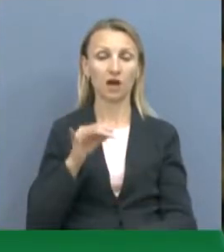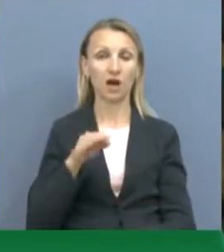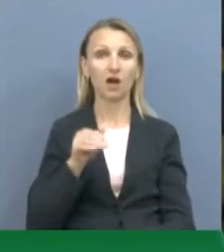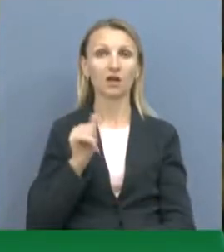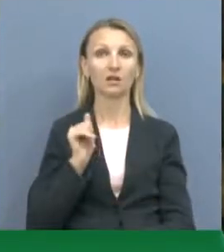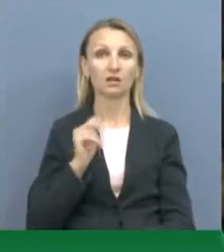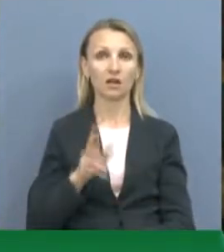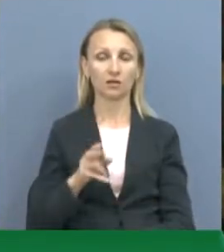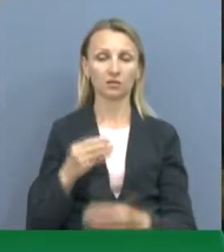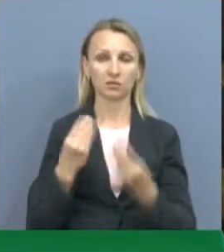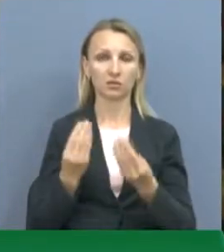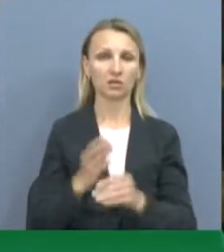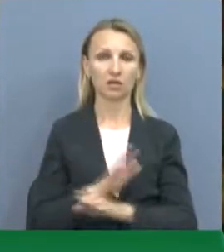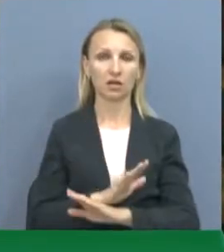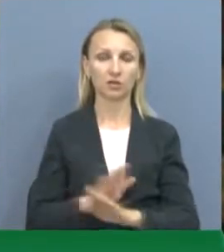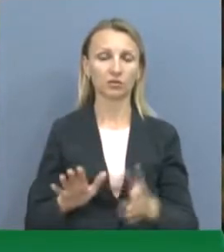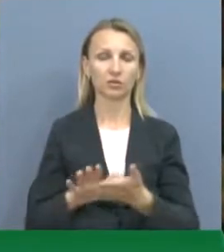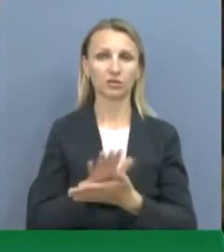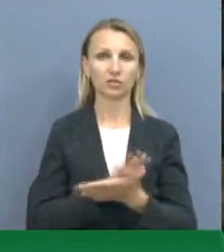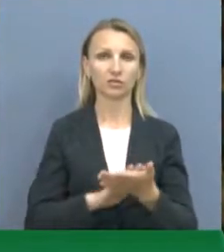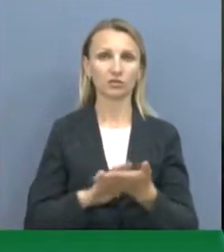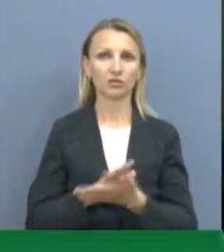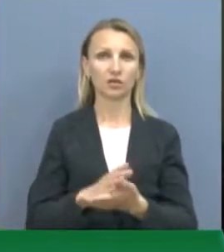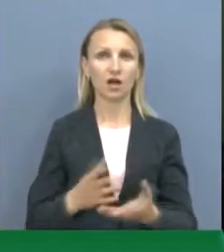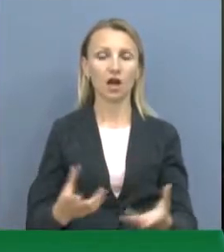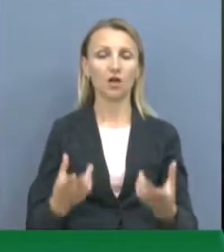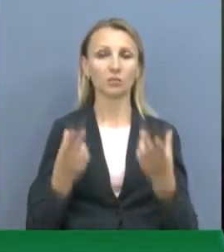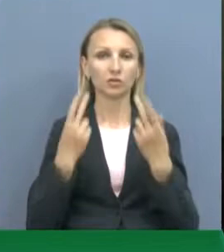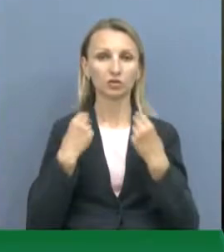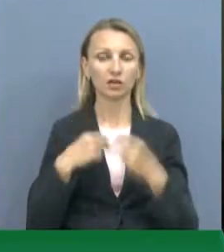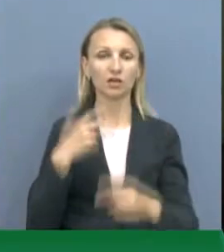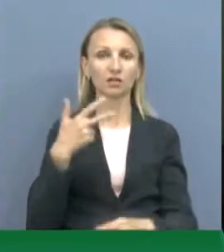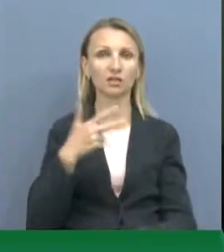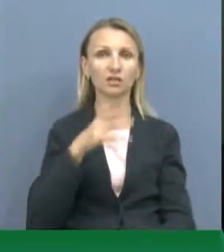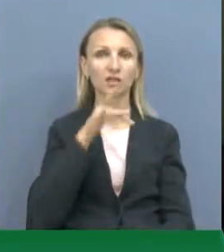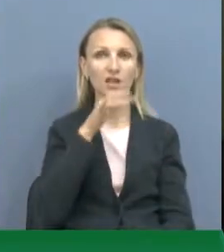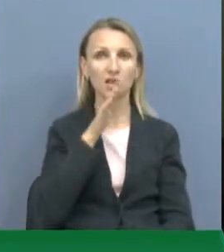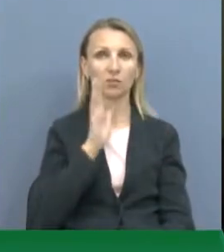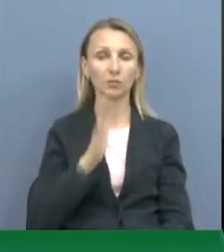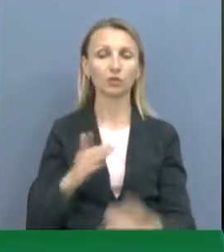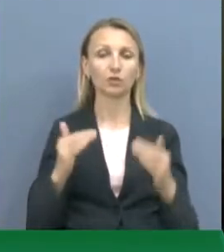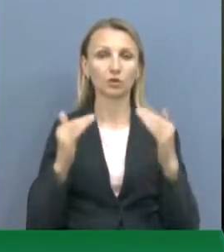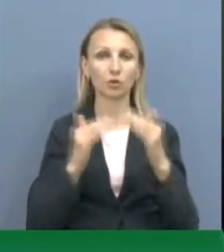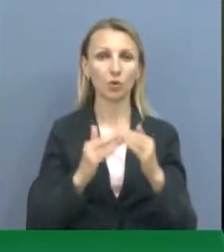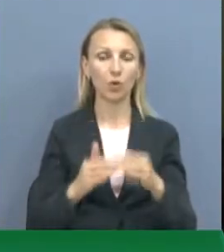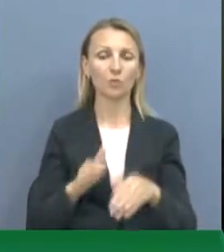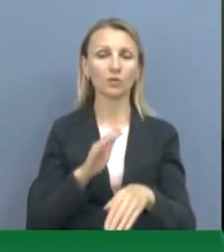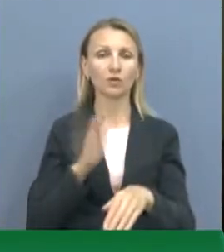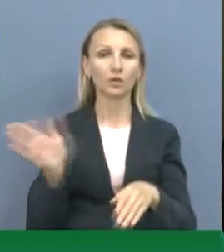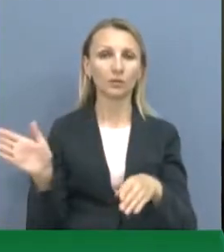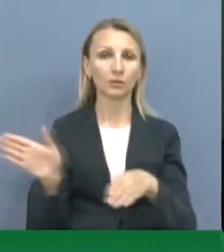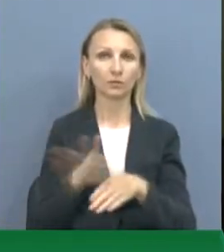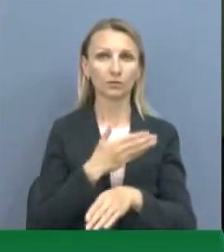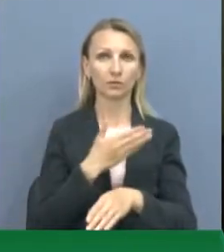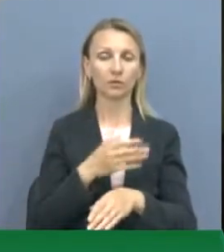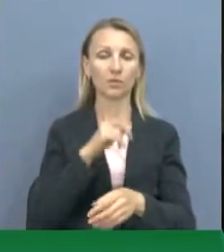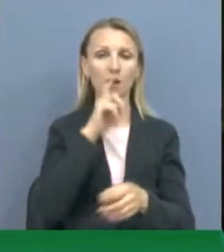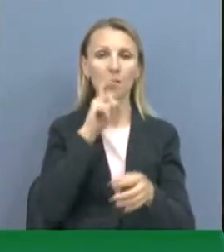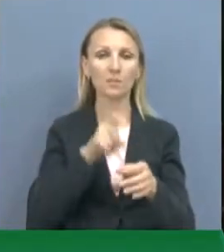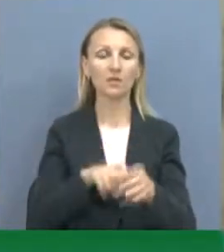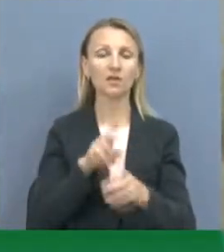Все на этом точка. Обещали 30 лет сносить, сносить, никого не прописывали, а